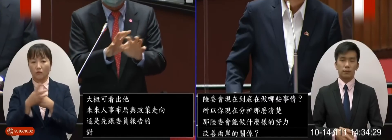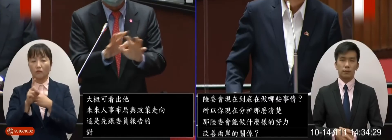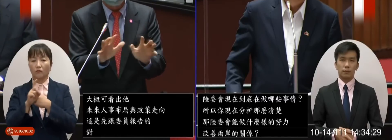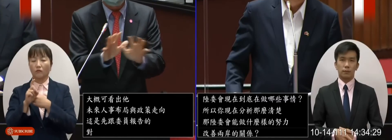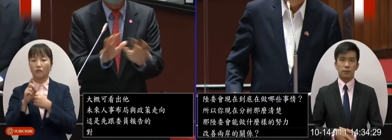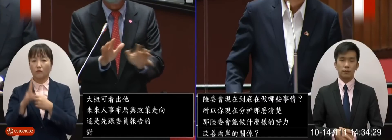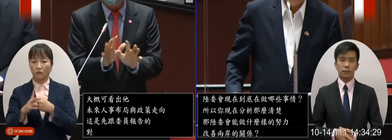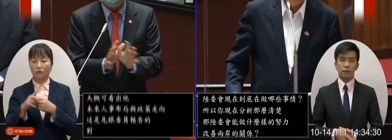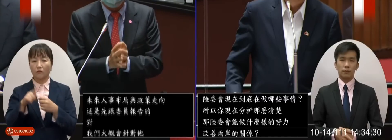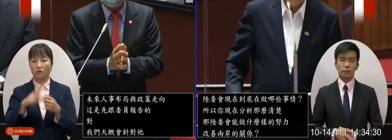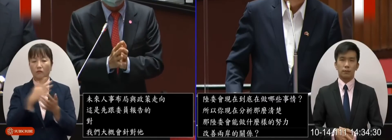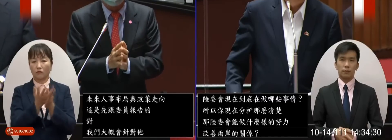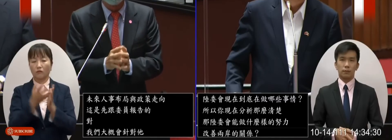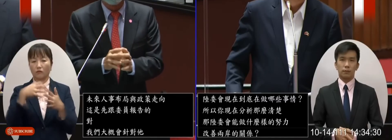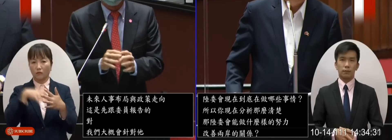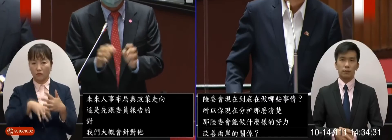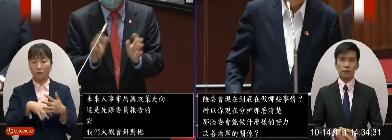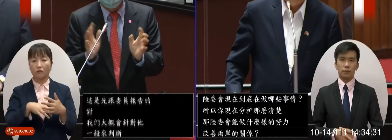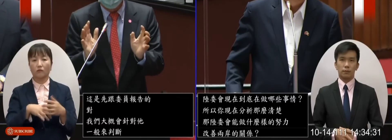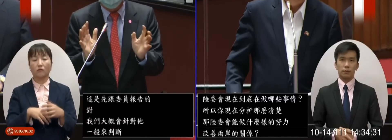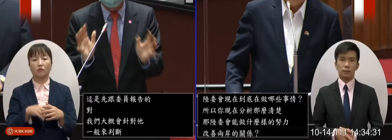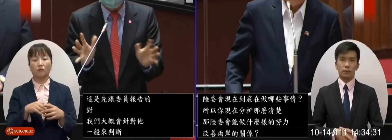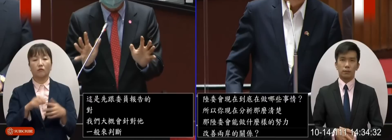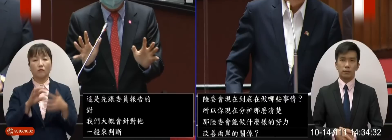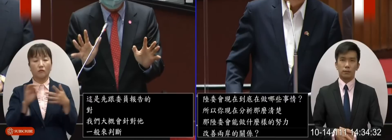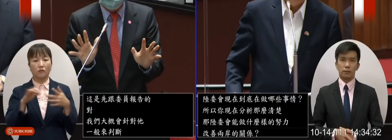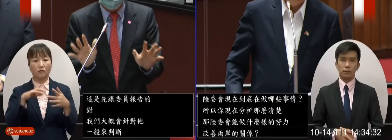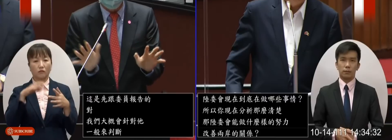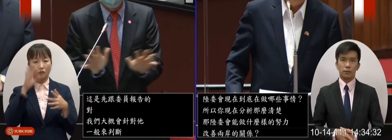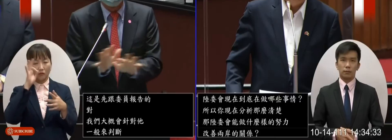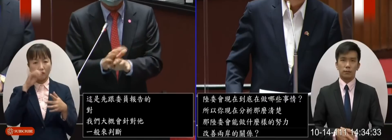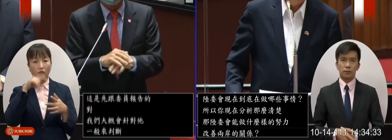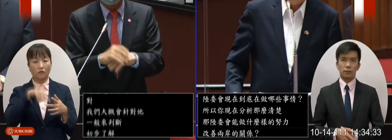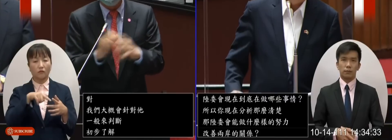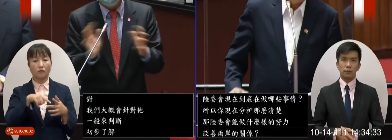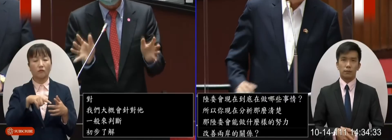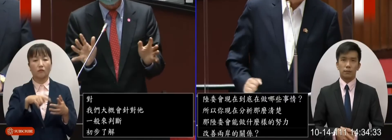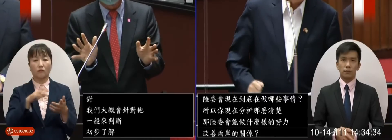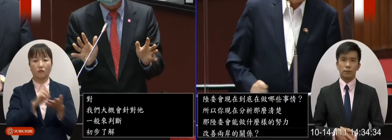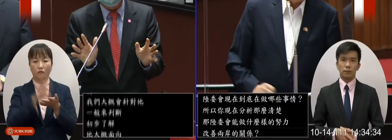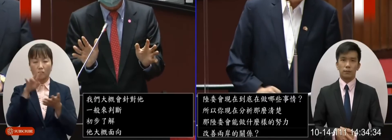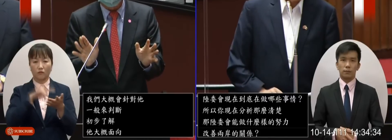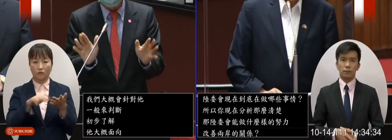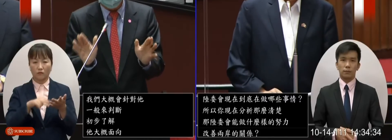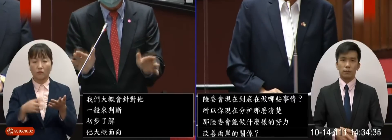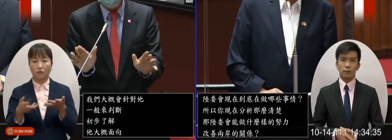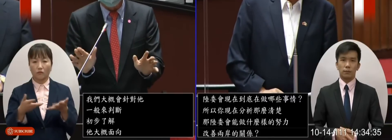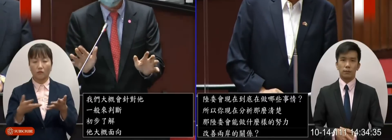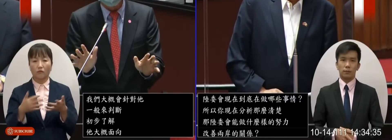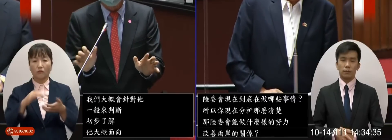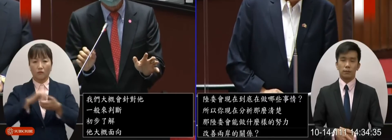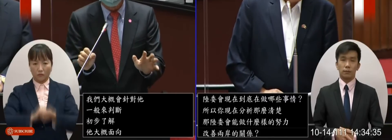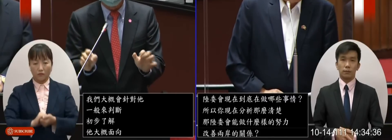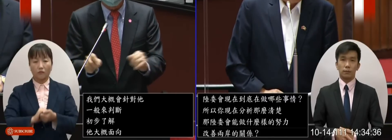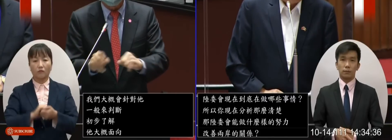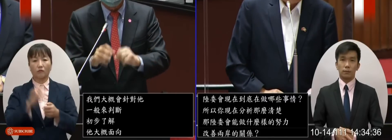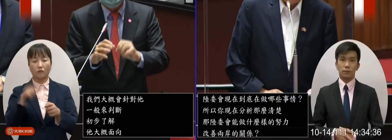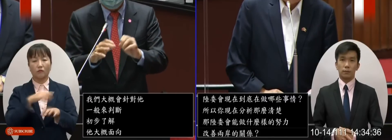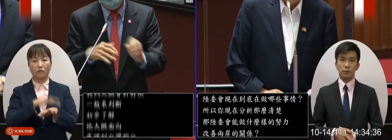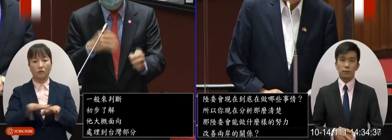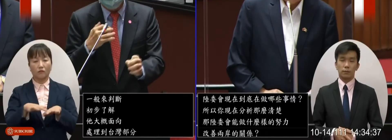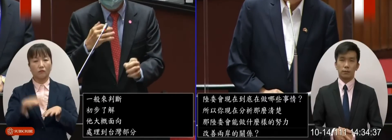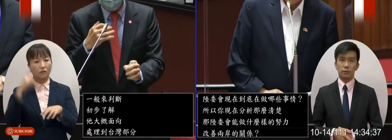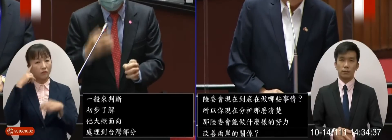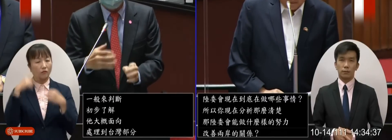第13或第12个那个项目栏里面去。那我们会从他的这个报告里面的这样的一个最后的定稿呢，我们